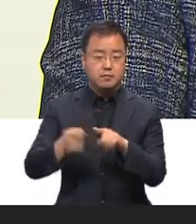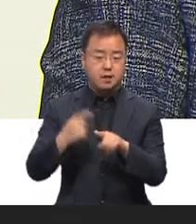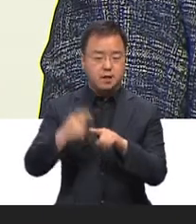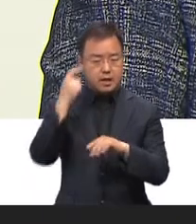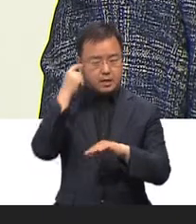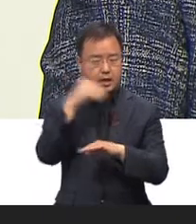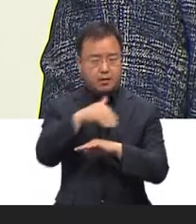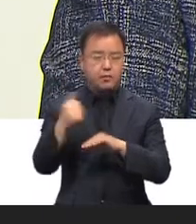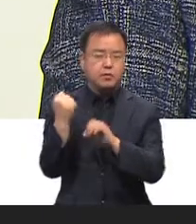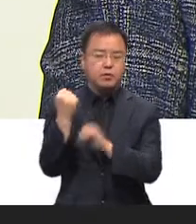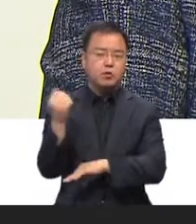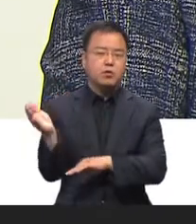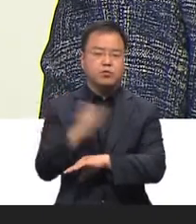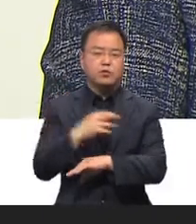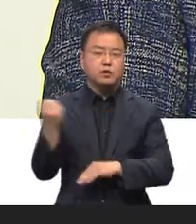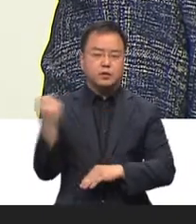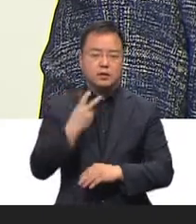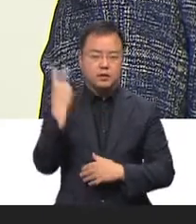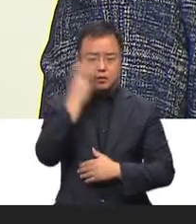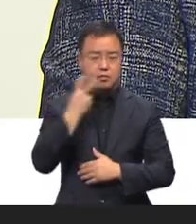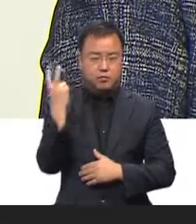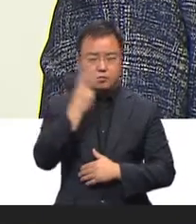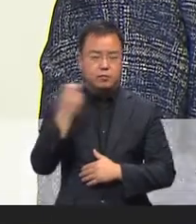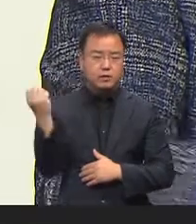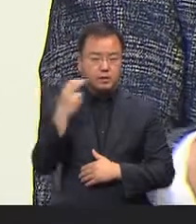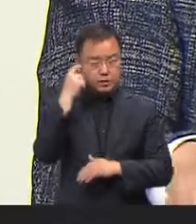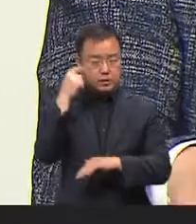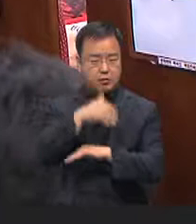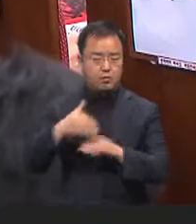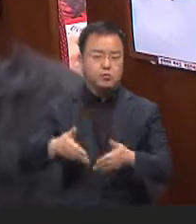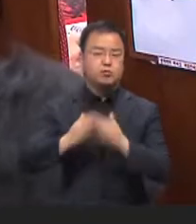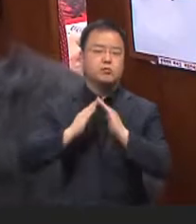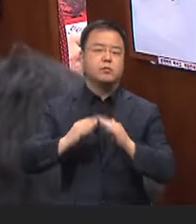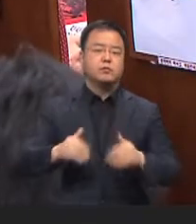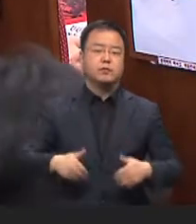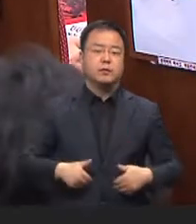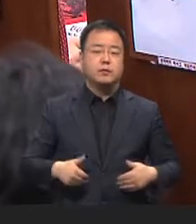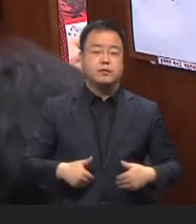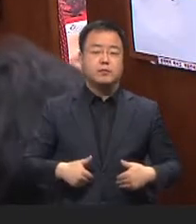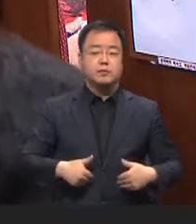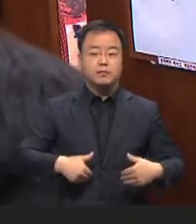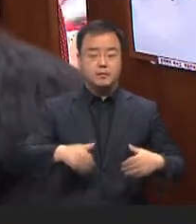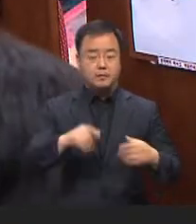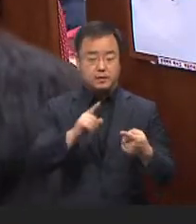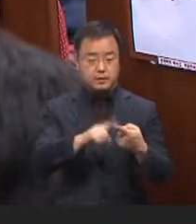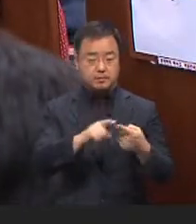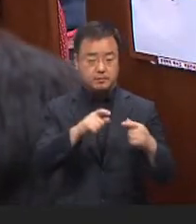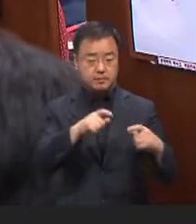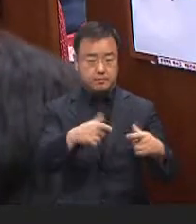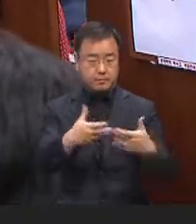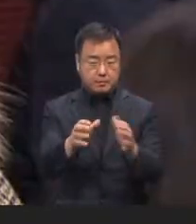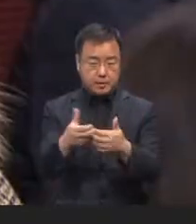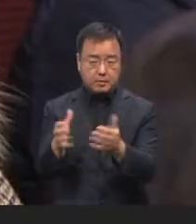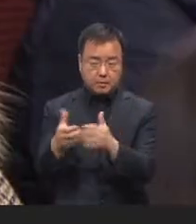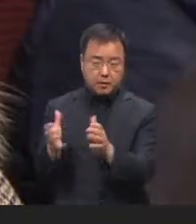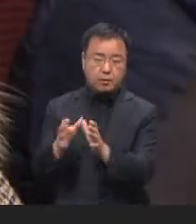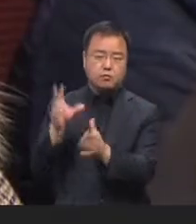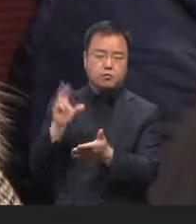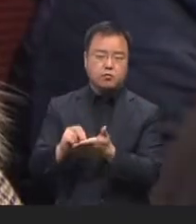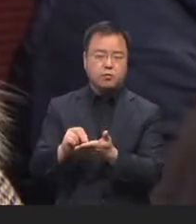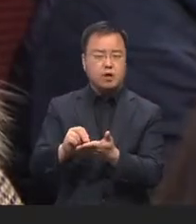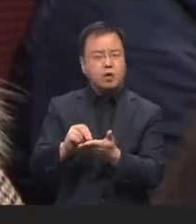전면 재검토하고 다시 수립해야 된다고. 지엽적인 항목에 지나치게 많은 점수가